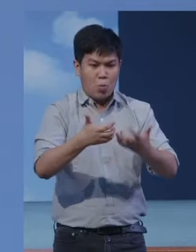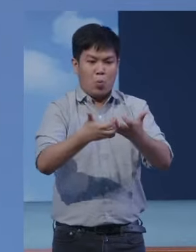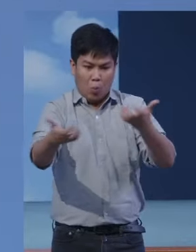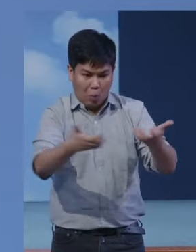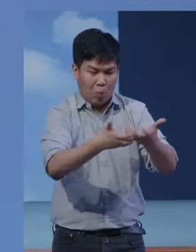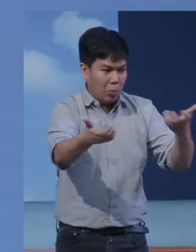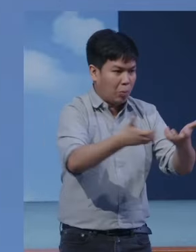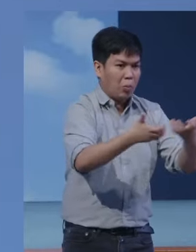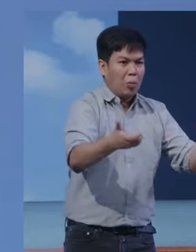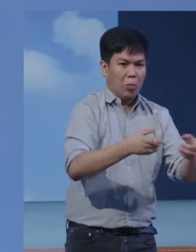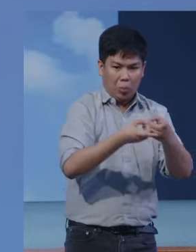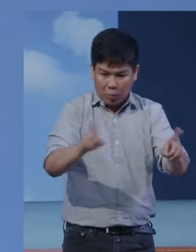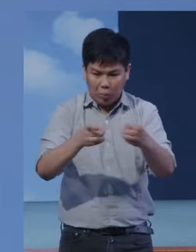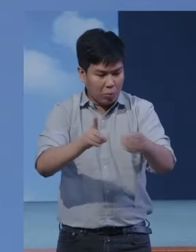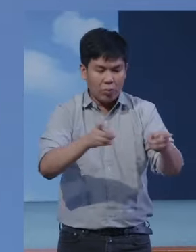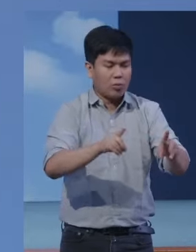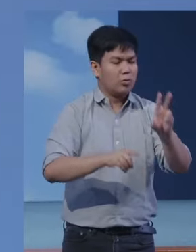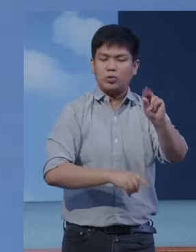inyong